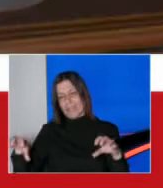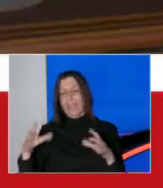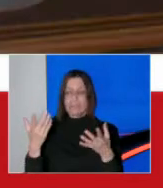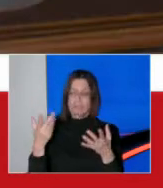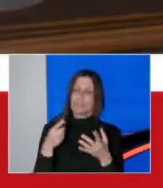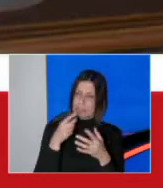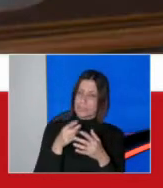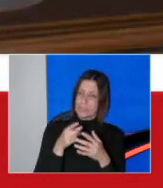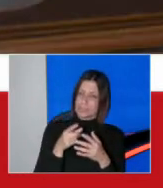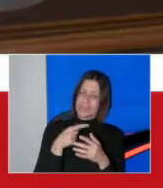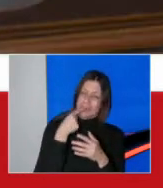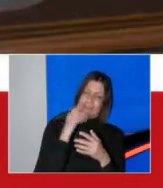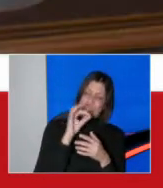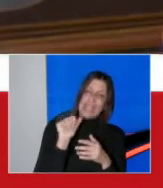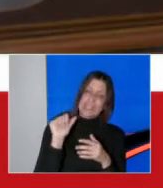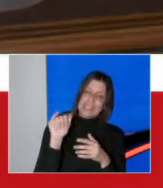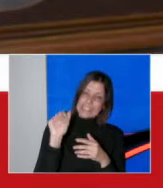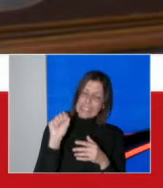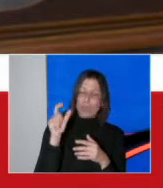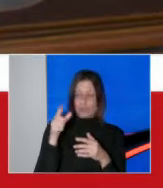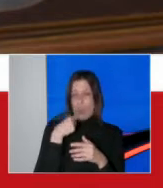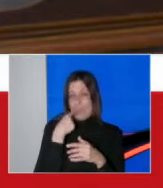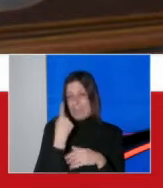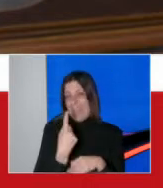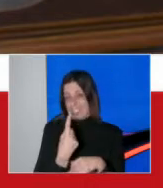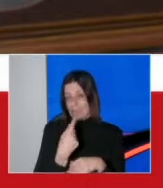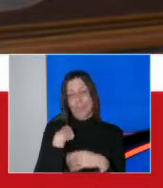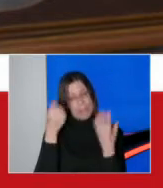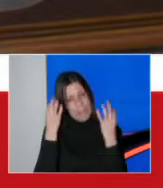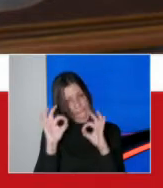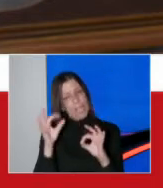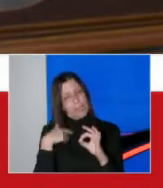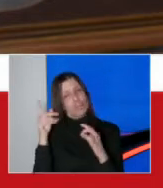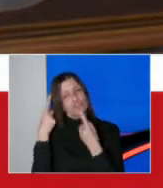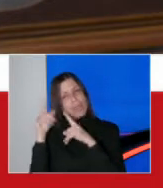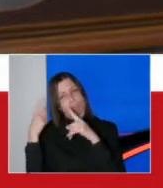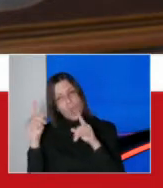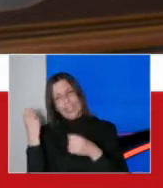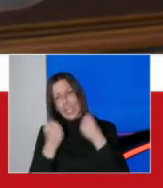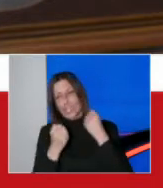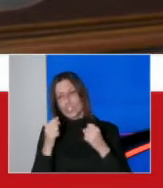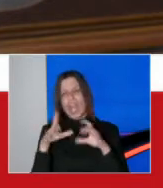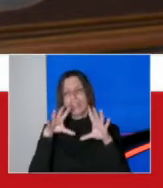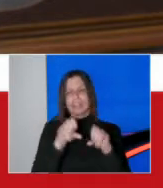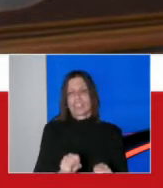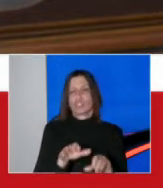אז זה בא מפיו של עיסאווי, שאני מאוד מעריך אותו. גם לי יש מחלוקת קשה על החזקת